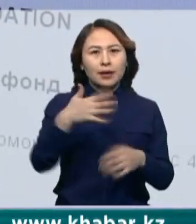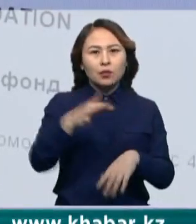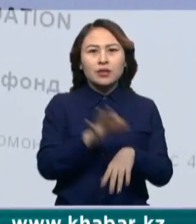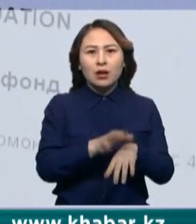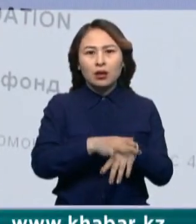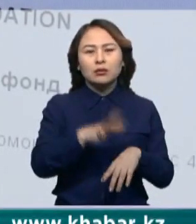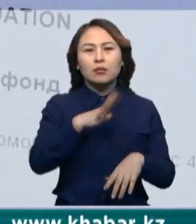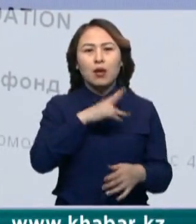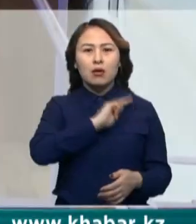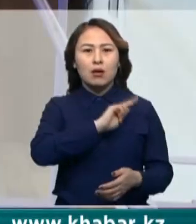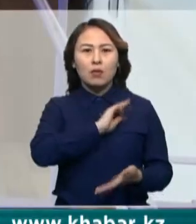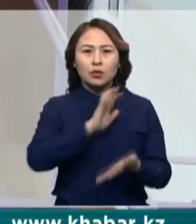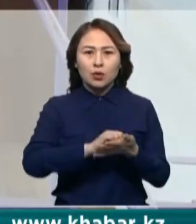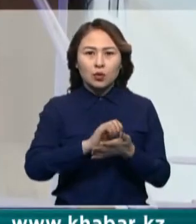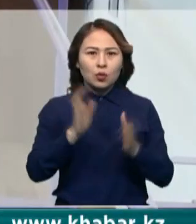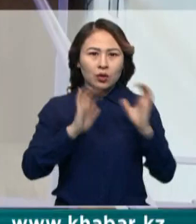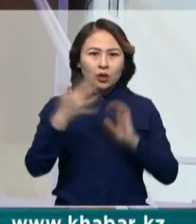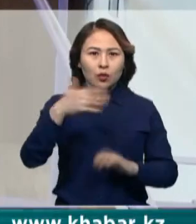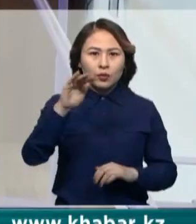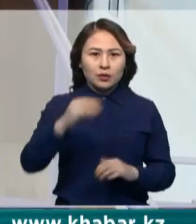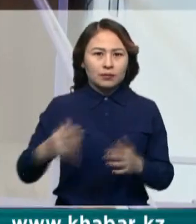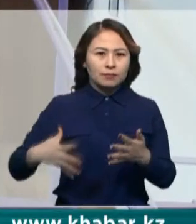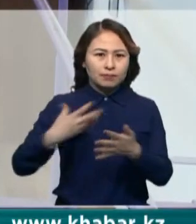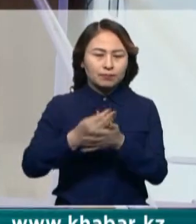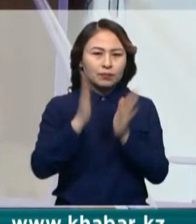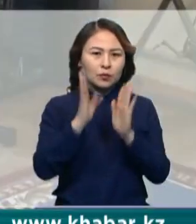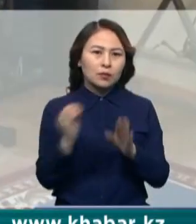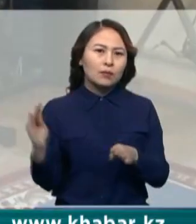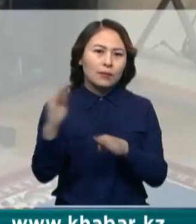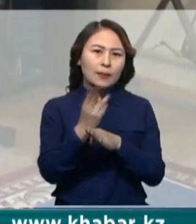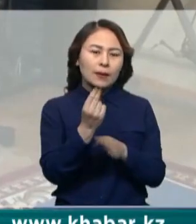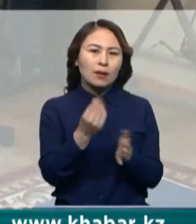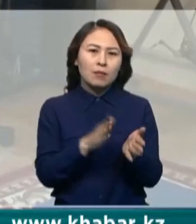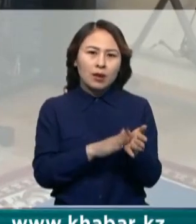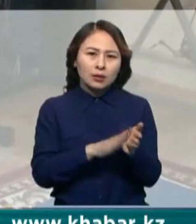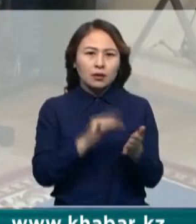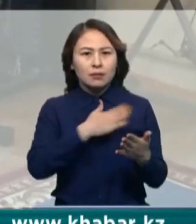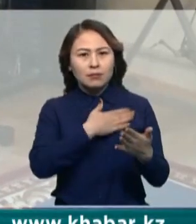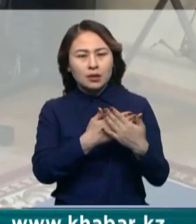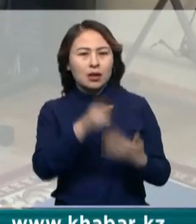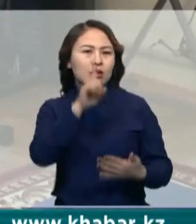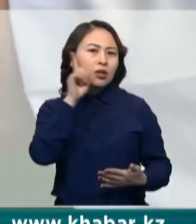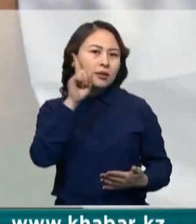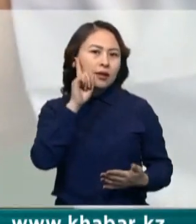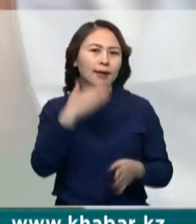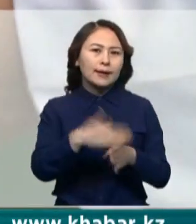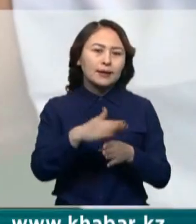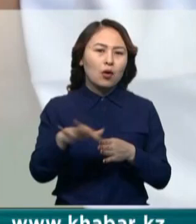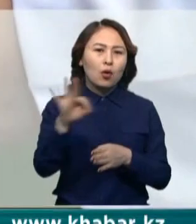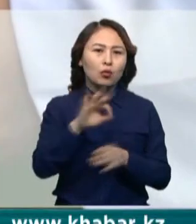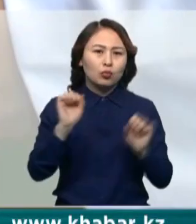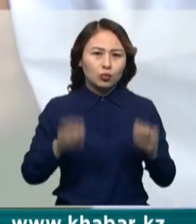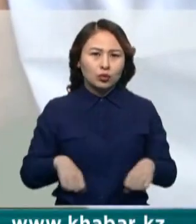волонтерлік қызметпен айналысқан студентке 50 мың теңге беріледі. Сондай-ақ ақшалай сыйақы және белсенді жастарға академиялық кредит